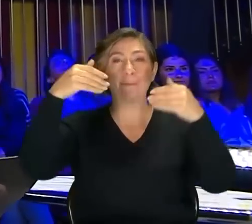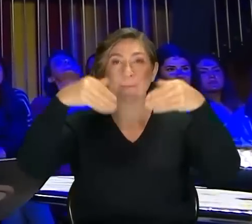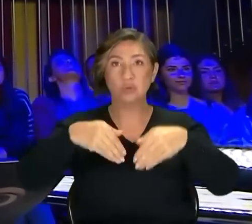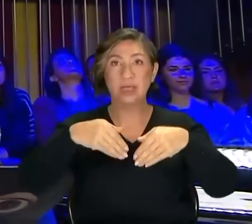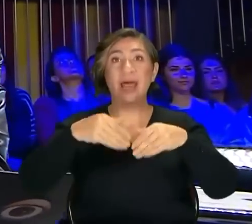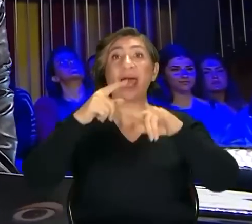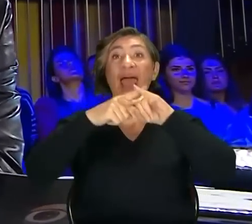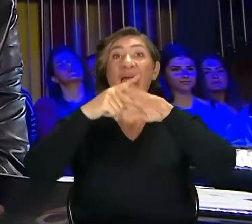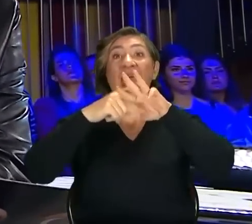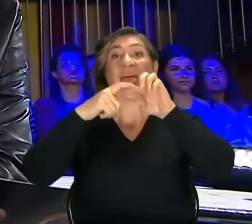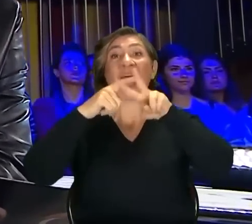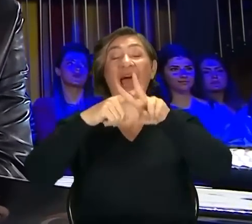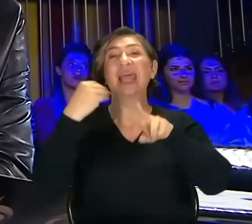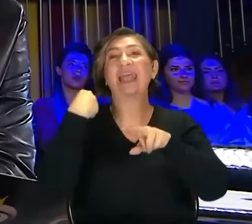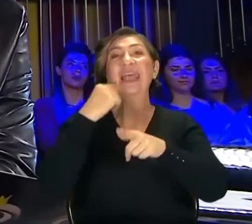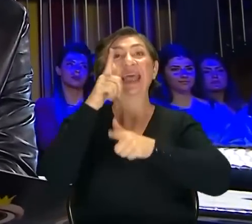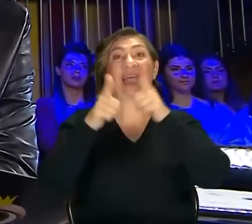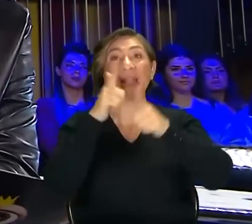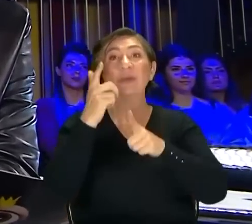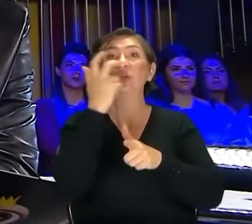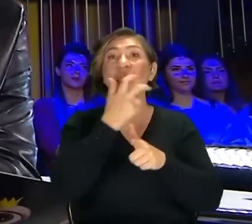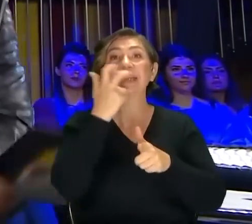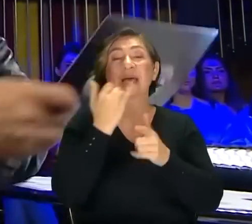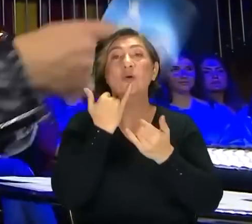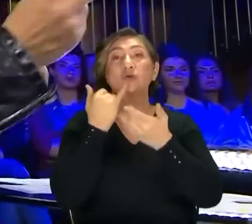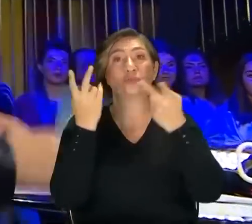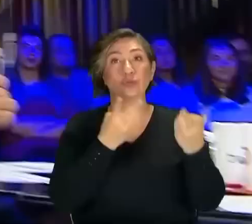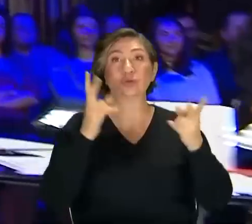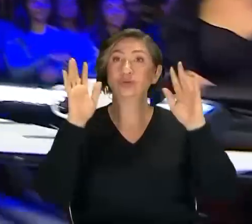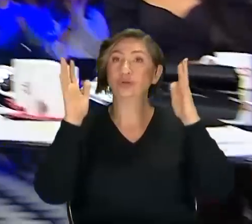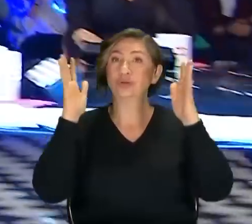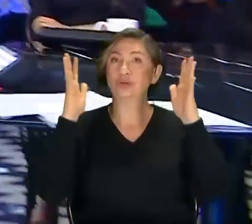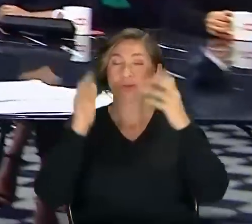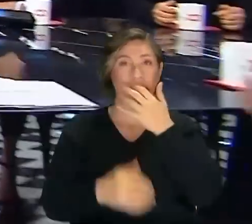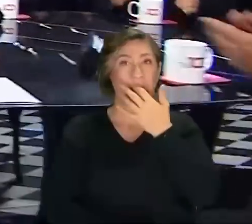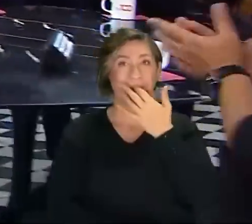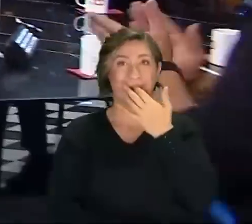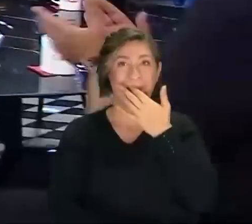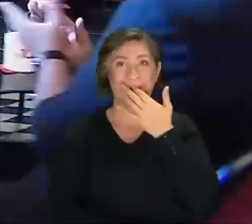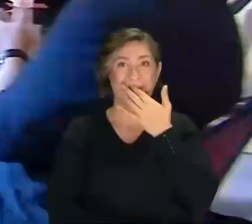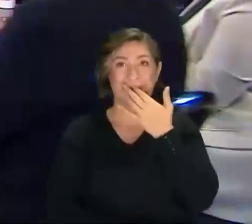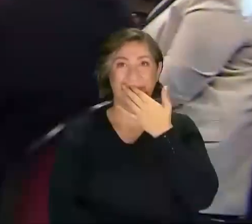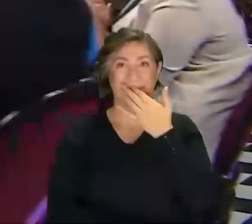buradalar. Hera'da yeni klibi ve şarkısıyla konuğumuz. Alkışlıyoruz.